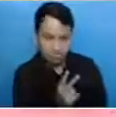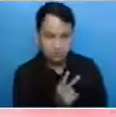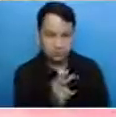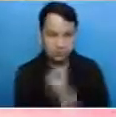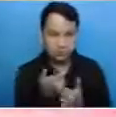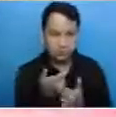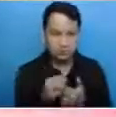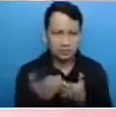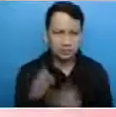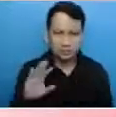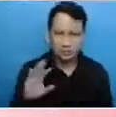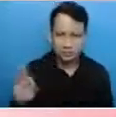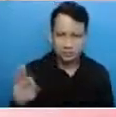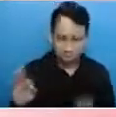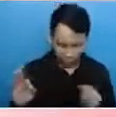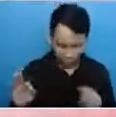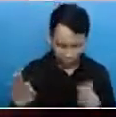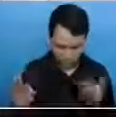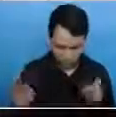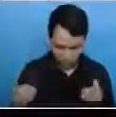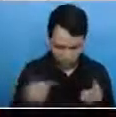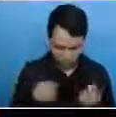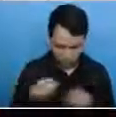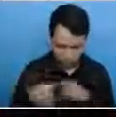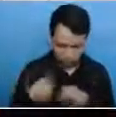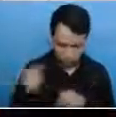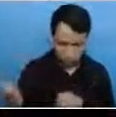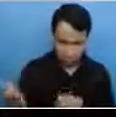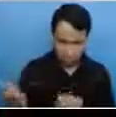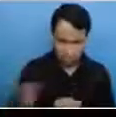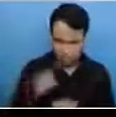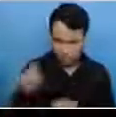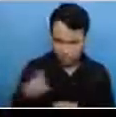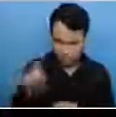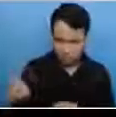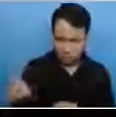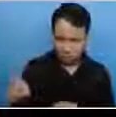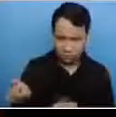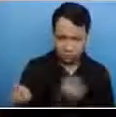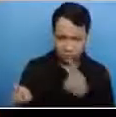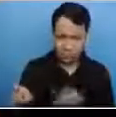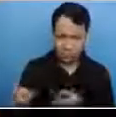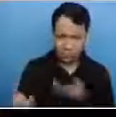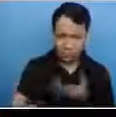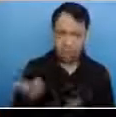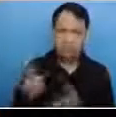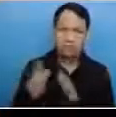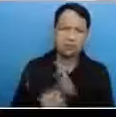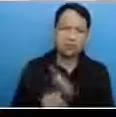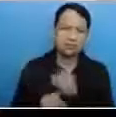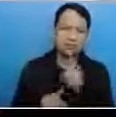Mabait po siya, masipag, higit po sa lahat, maganda po.